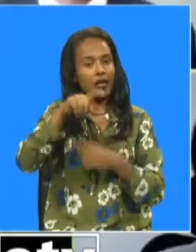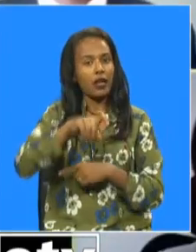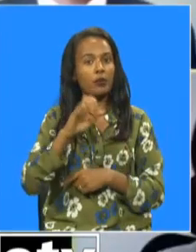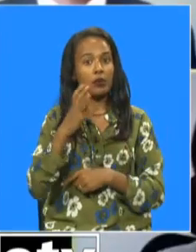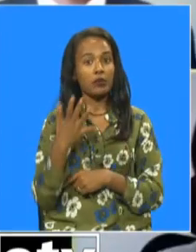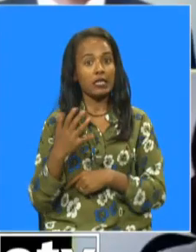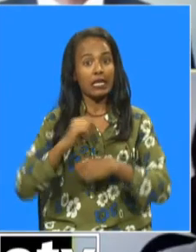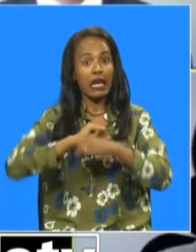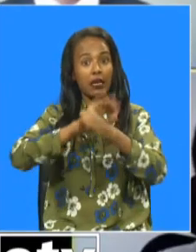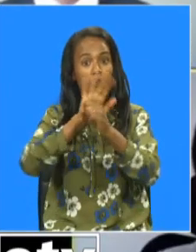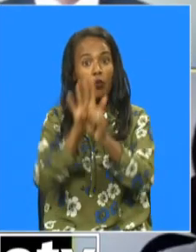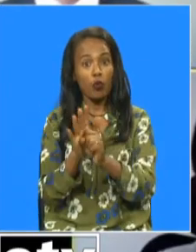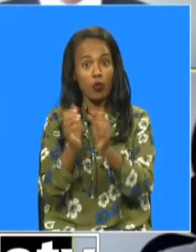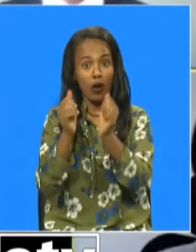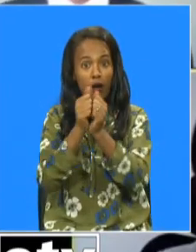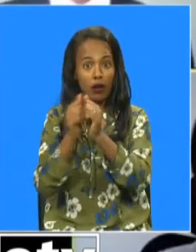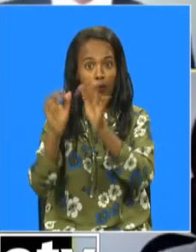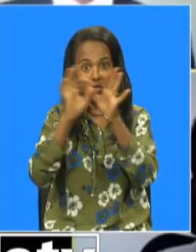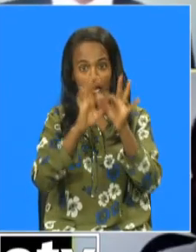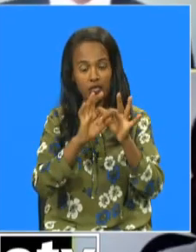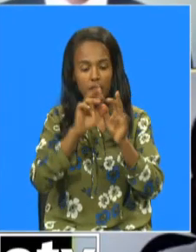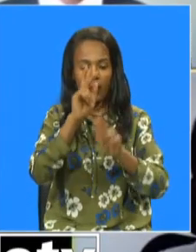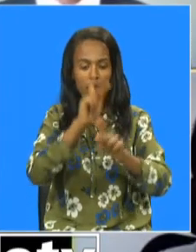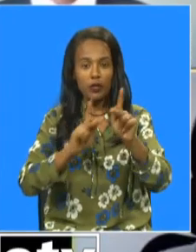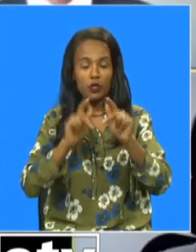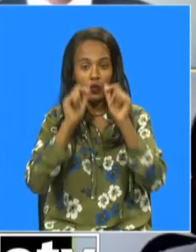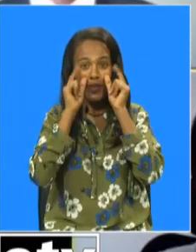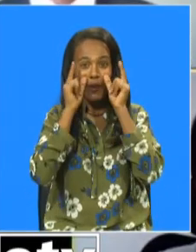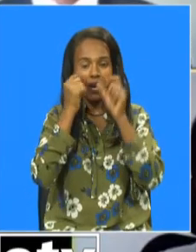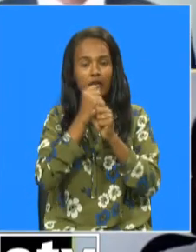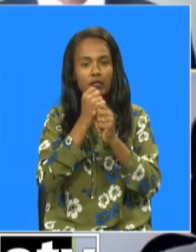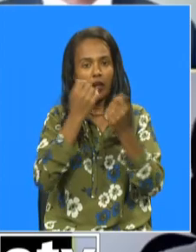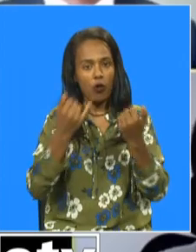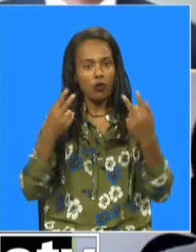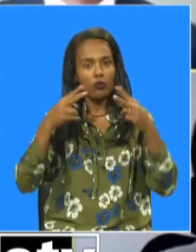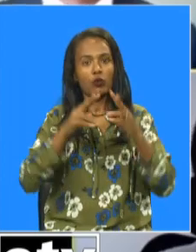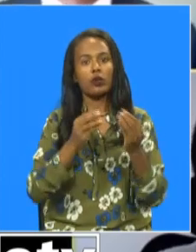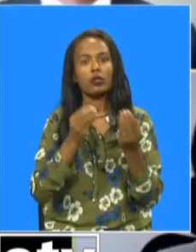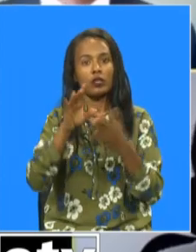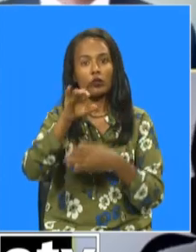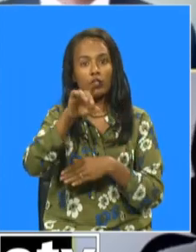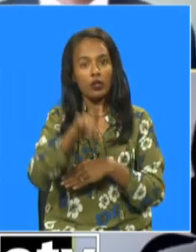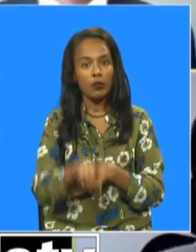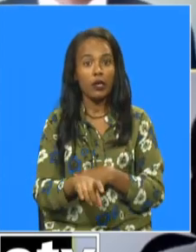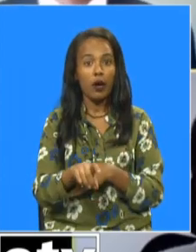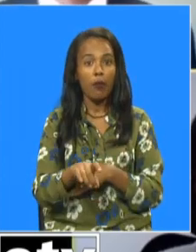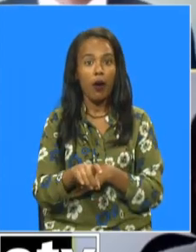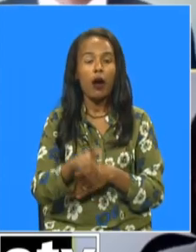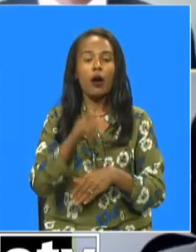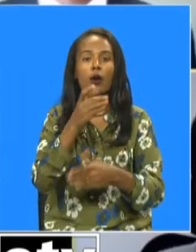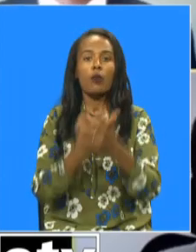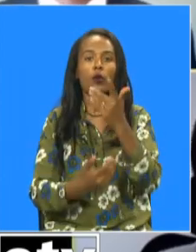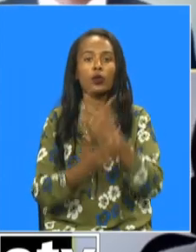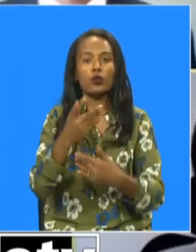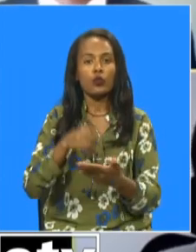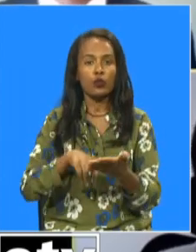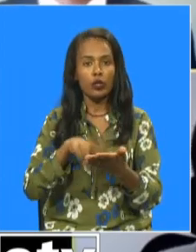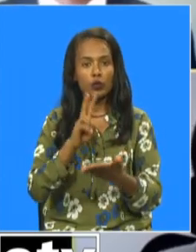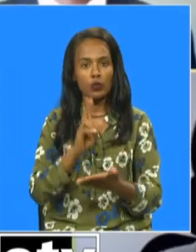ይመስለኛል። ከኮሮና ቫይረስ ወረርሽኝ ጋር በተያያዘ ማህበረሰቡን የማንቃት ስራ አሁንም ትኩረት ሊሰጠው እንደሚገባ በውይይቱ